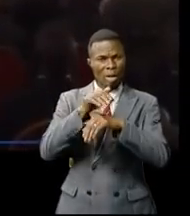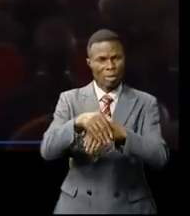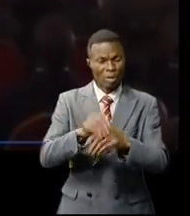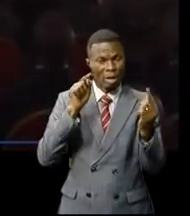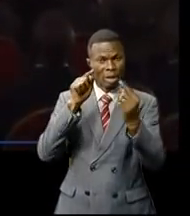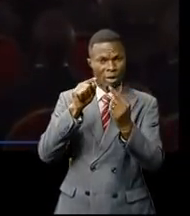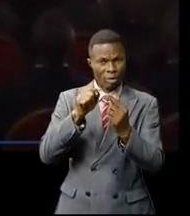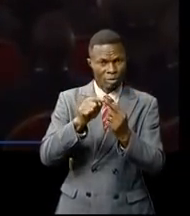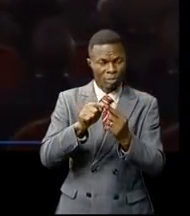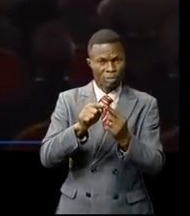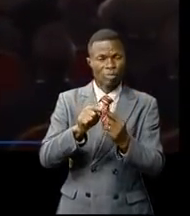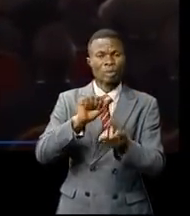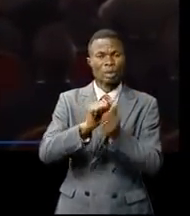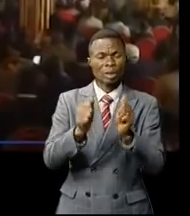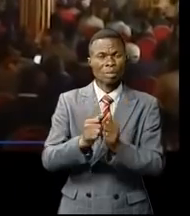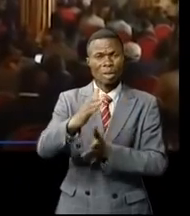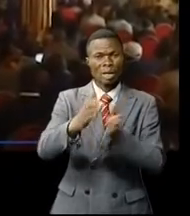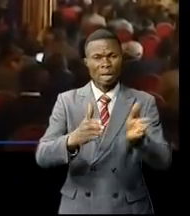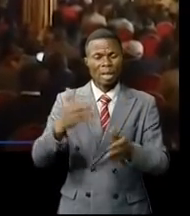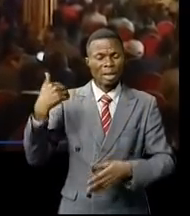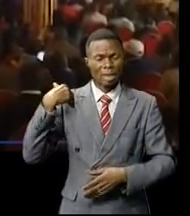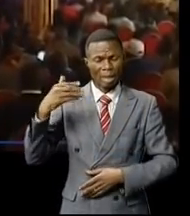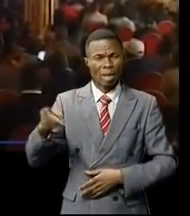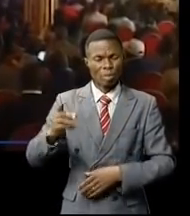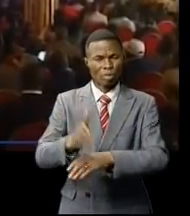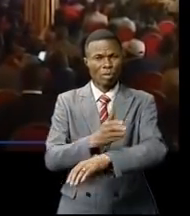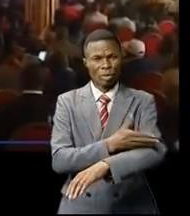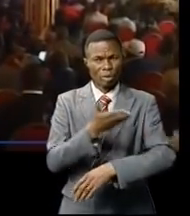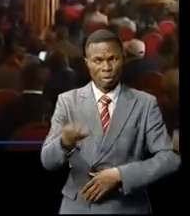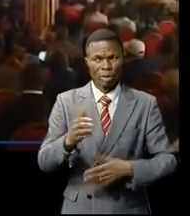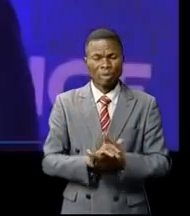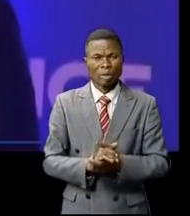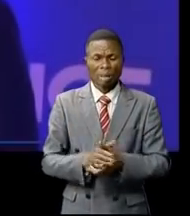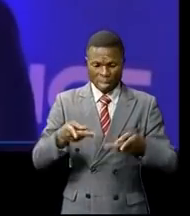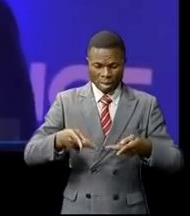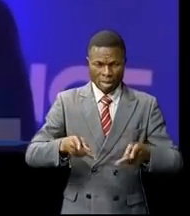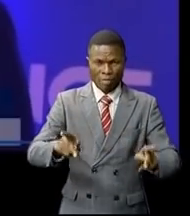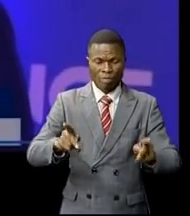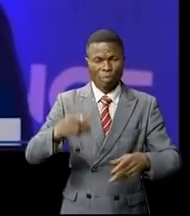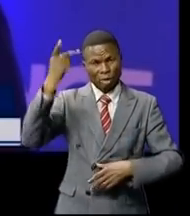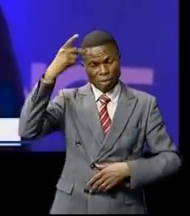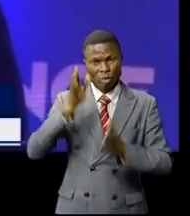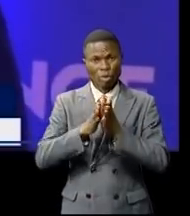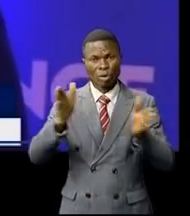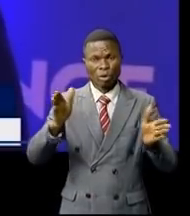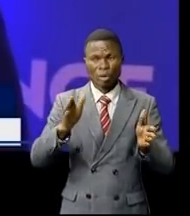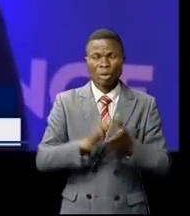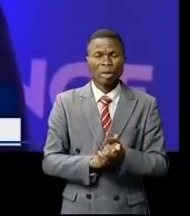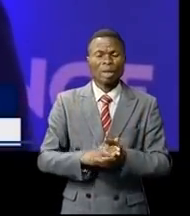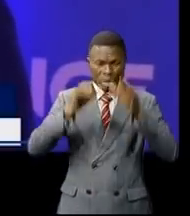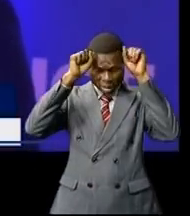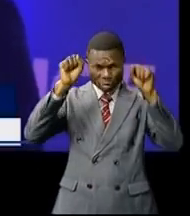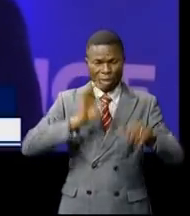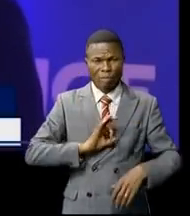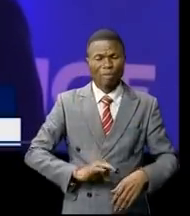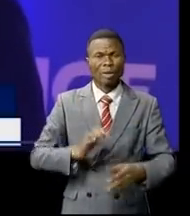de générer de recettes nécessaires à la république si l'addition de la politique générale est dictée par le chef de l'état